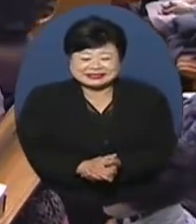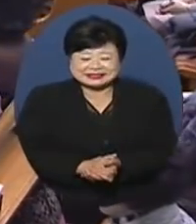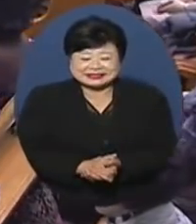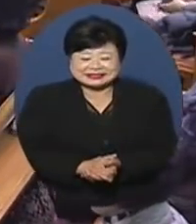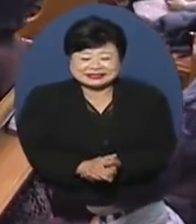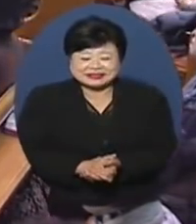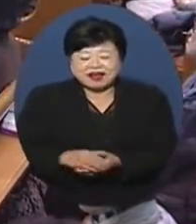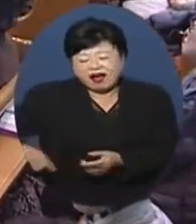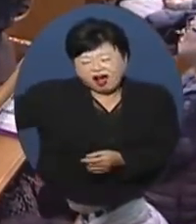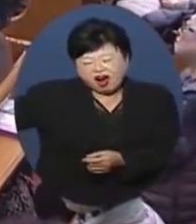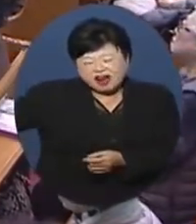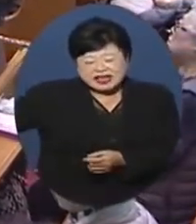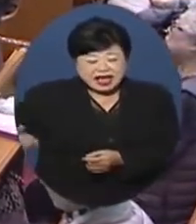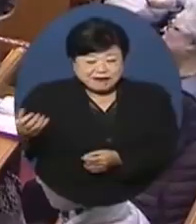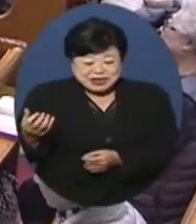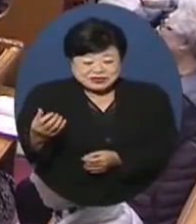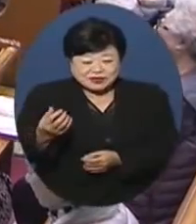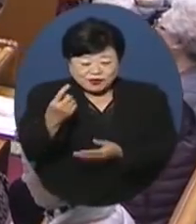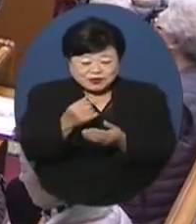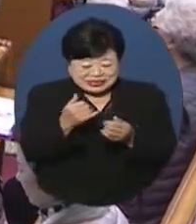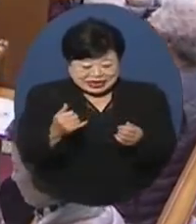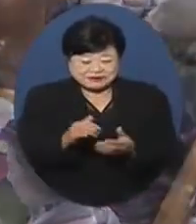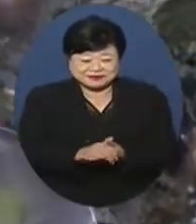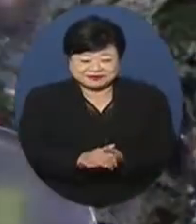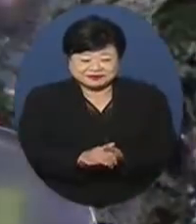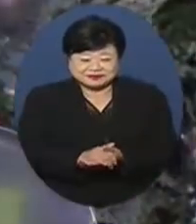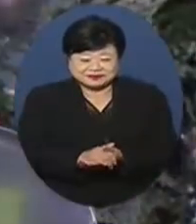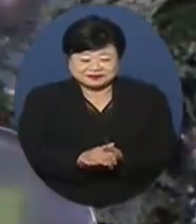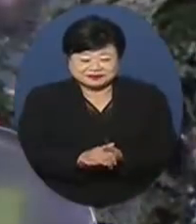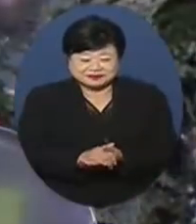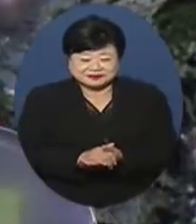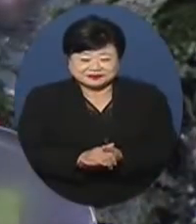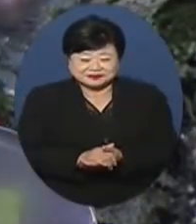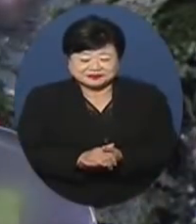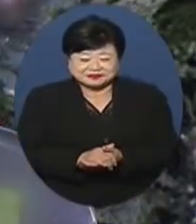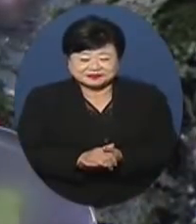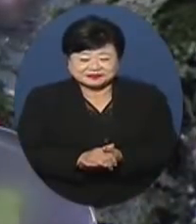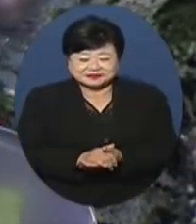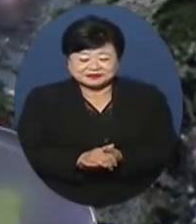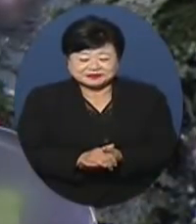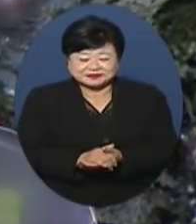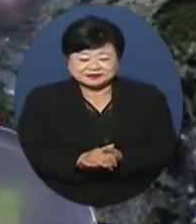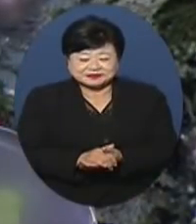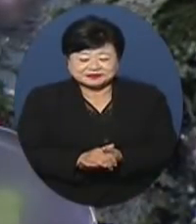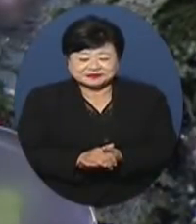또 허리가 아파서 고생한 사람 한번 일어나 보십시오.